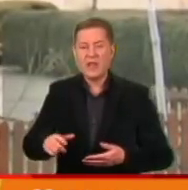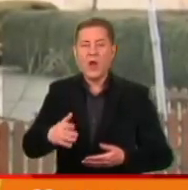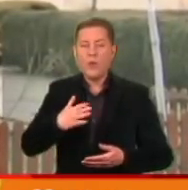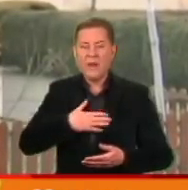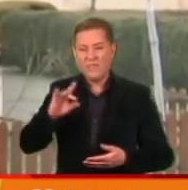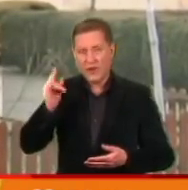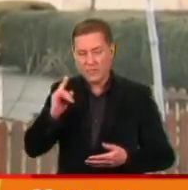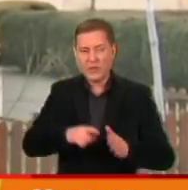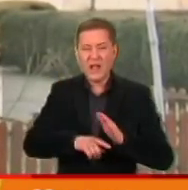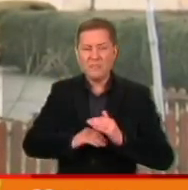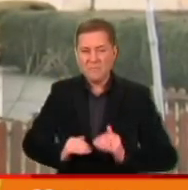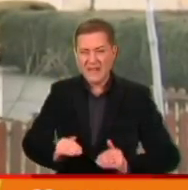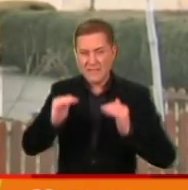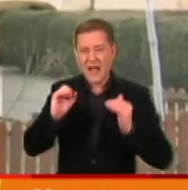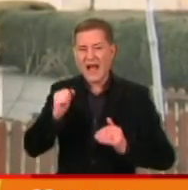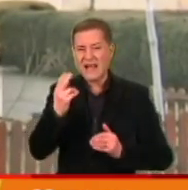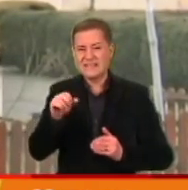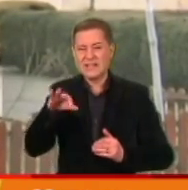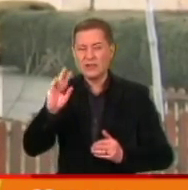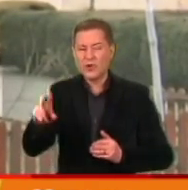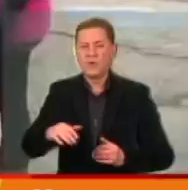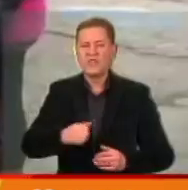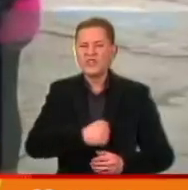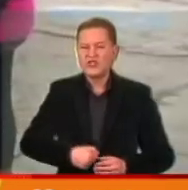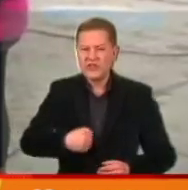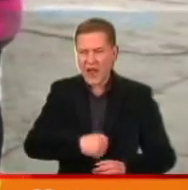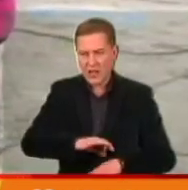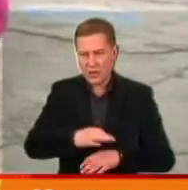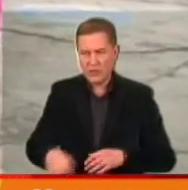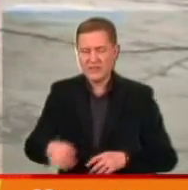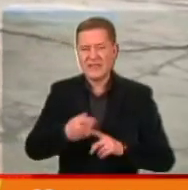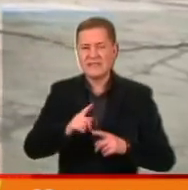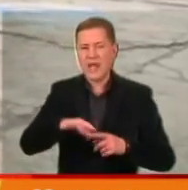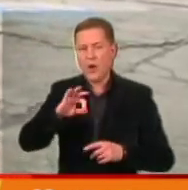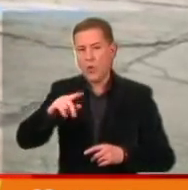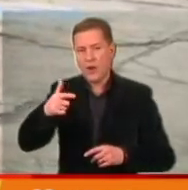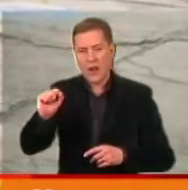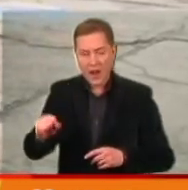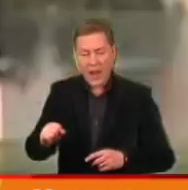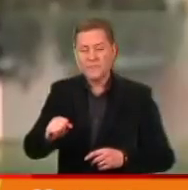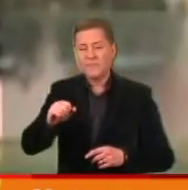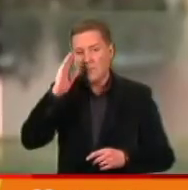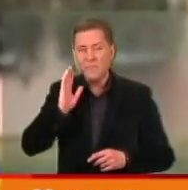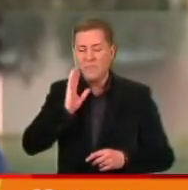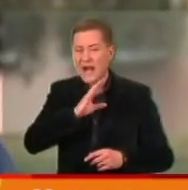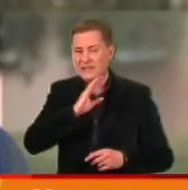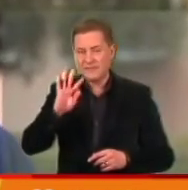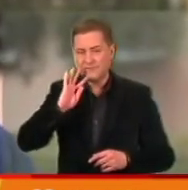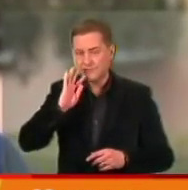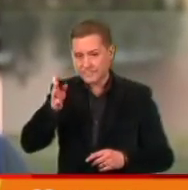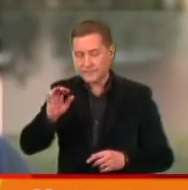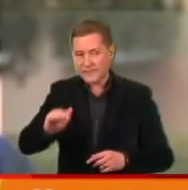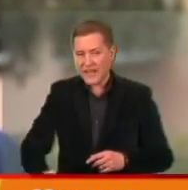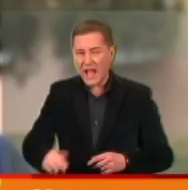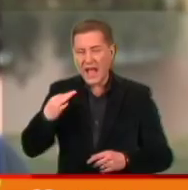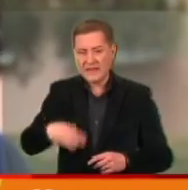ацетон. Ребенок жалується на болі в животі. Це Ольга Грабовська, мати 4-річного Арсенія. Її малюк не може ходити